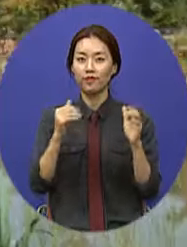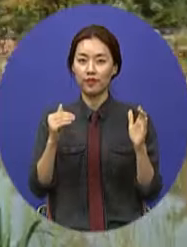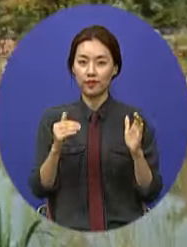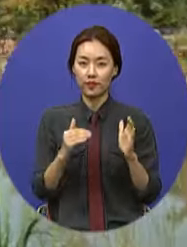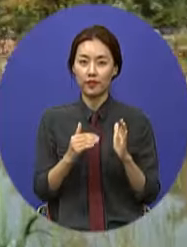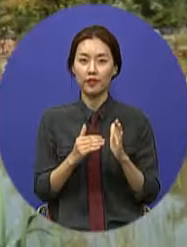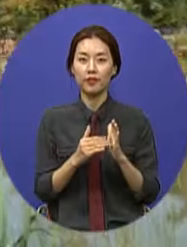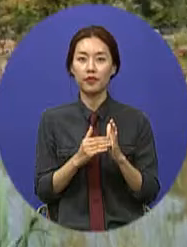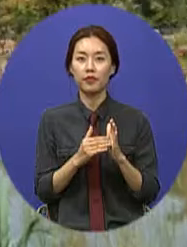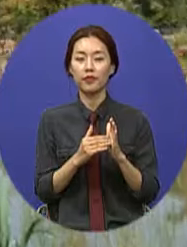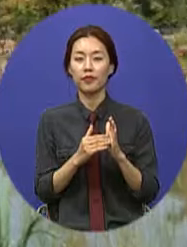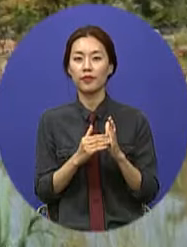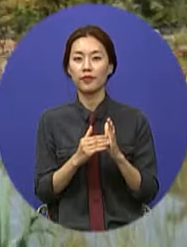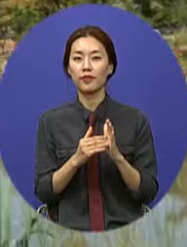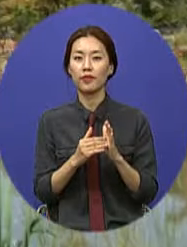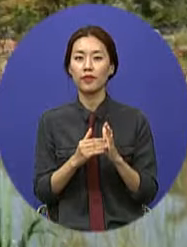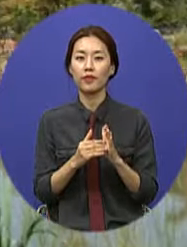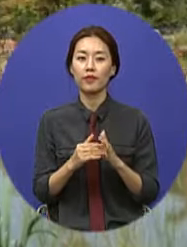맺혔구나